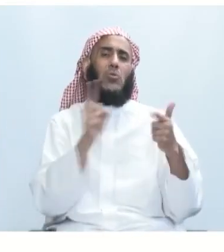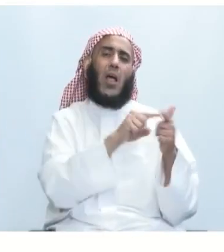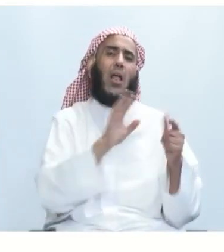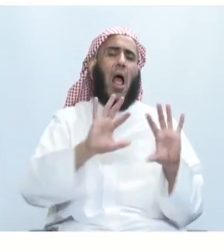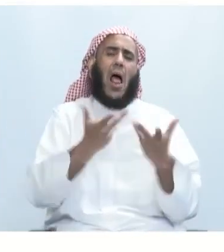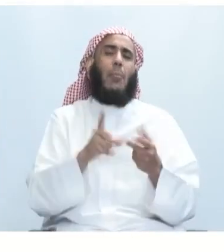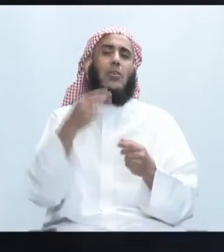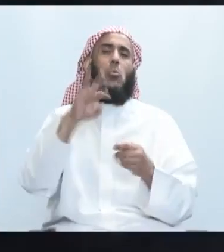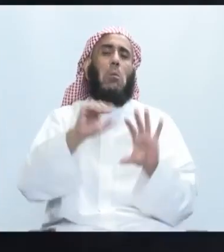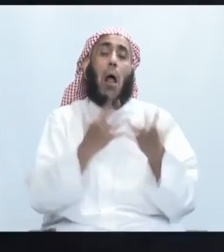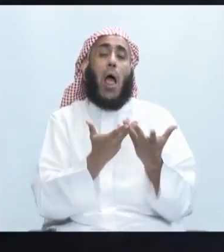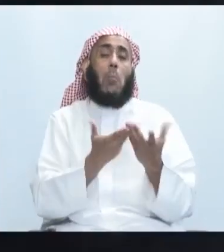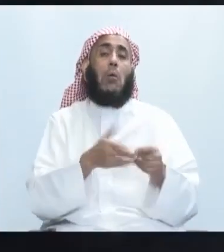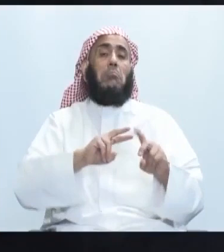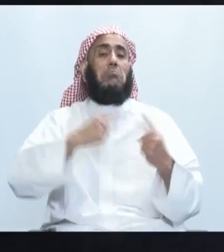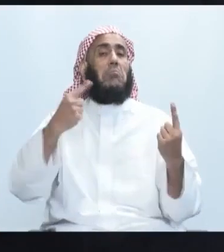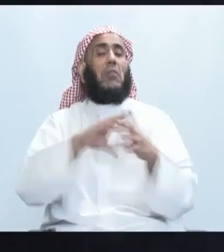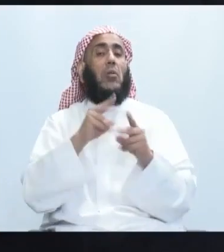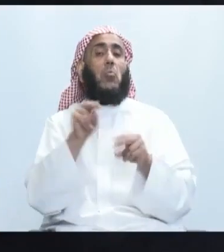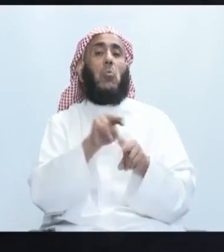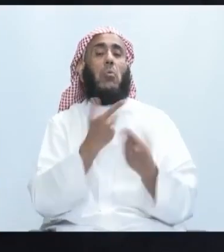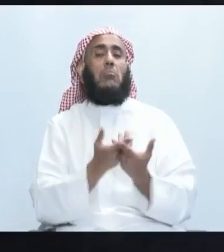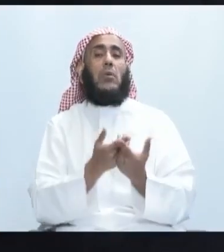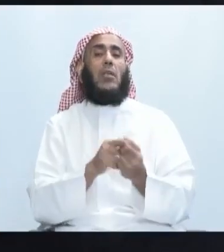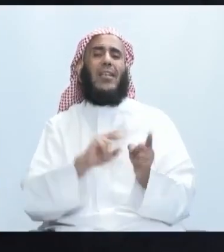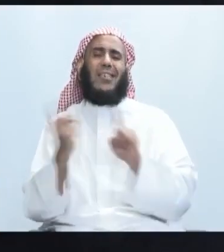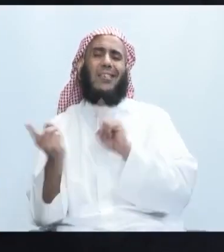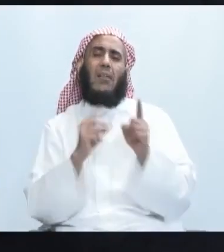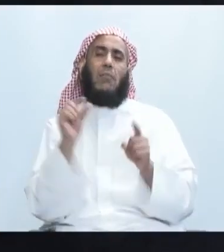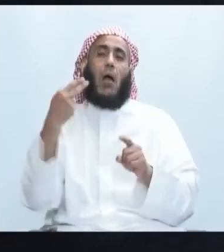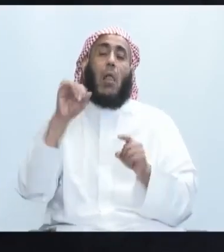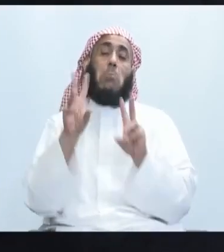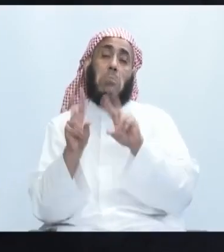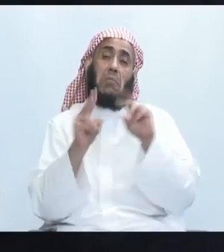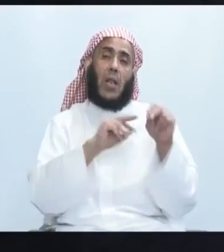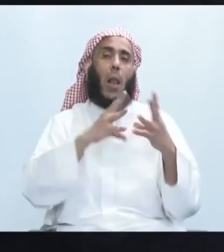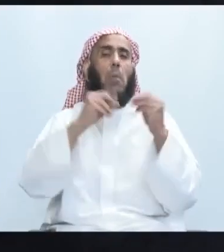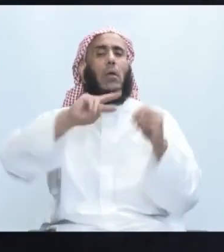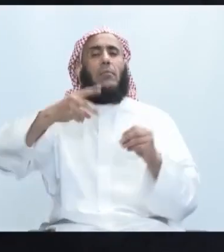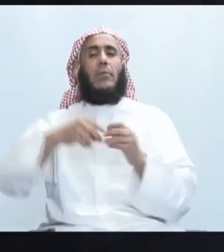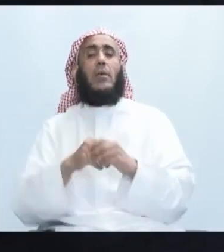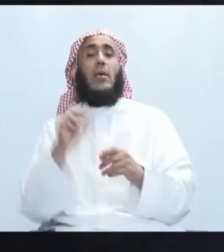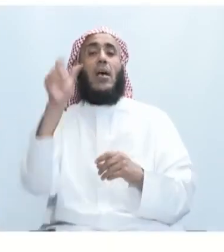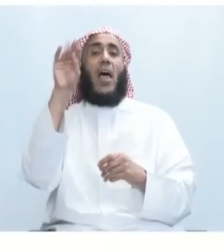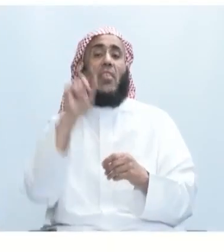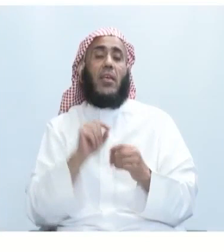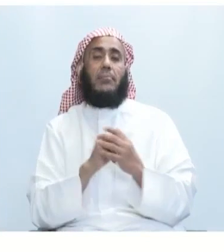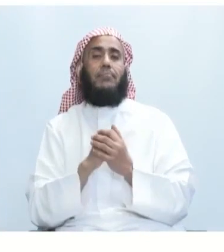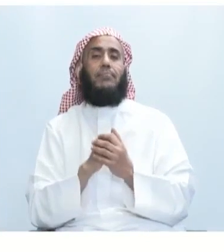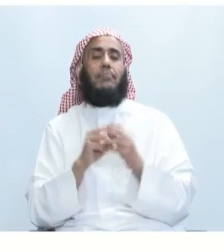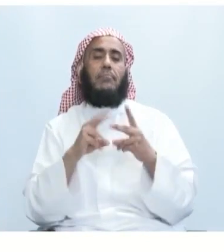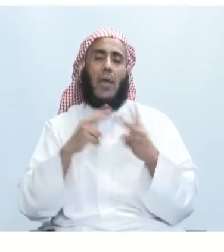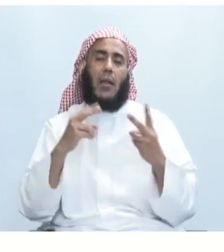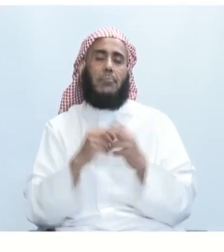مثلا علامه نختلف ونحن اخوه هنا ايضا اختلف السياق ل لكلمه علام اثير